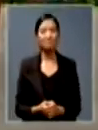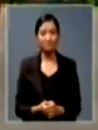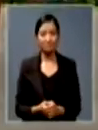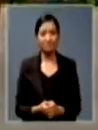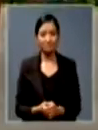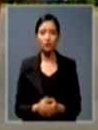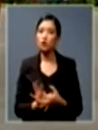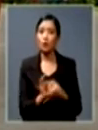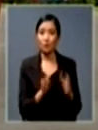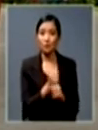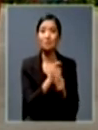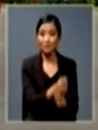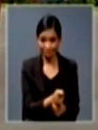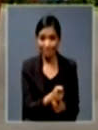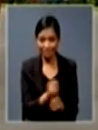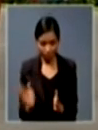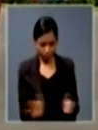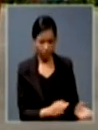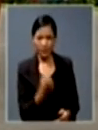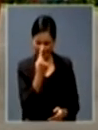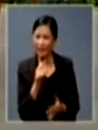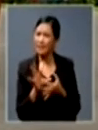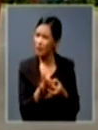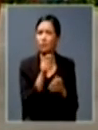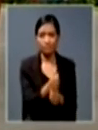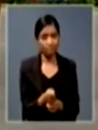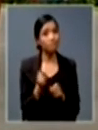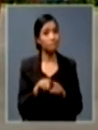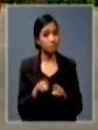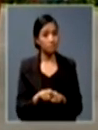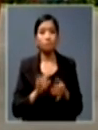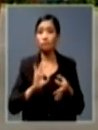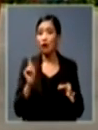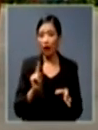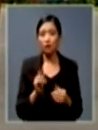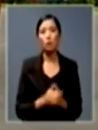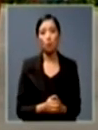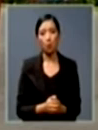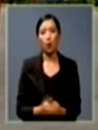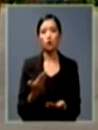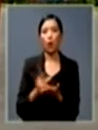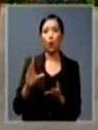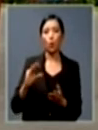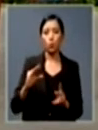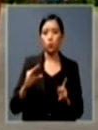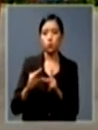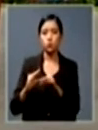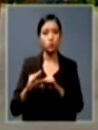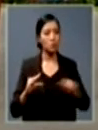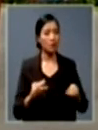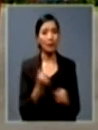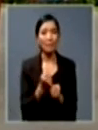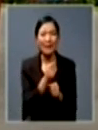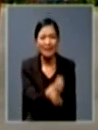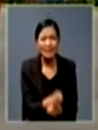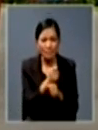องกับเกษตรกรนะครับอีกอันนึงก็เกี่ยวข้องกับเกษตรกรเหมือนกันนะครับเรื่องของสินเชื่อเกษตรแปลงใหญ่นะฮะคือท่านผู้ชมอาจ